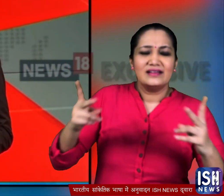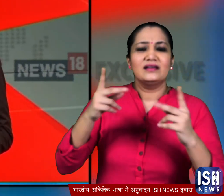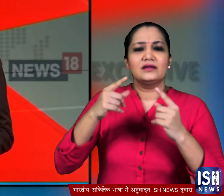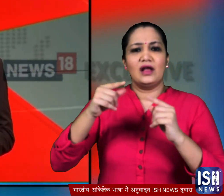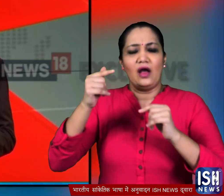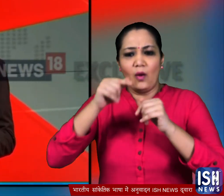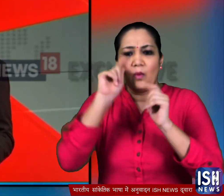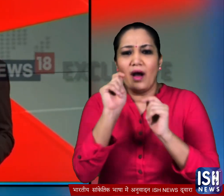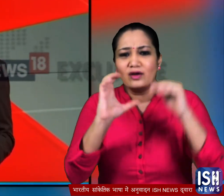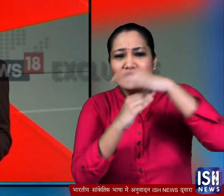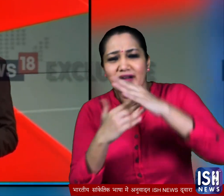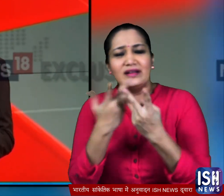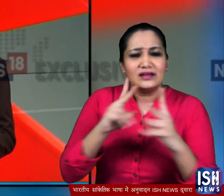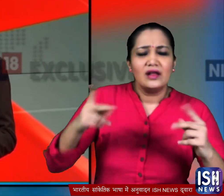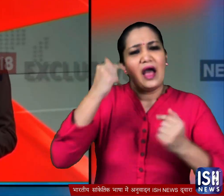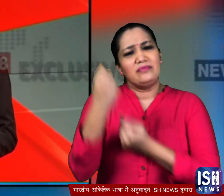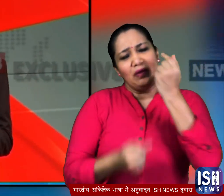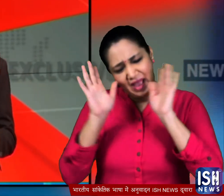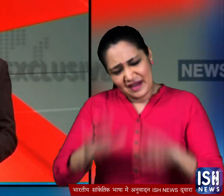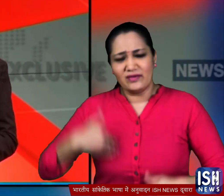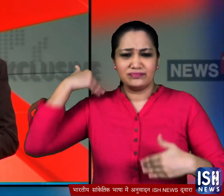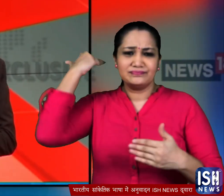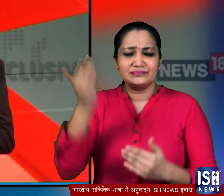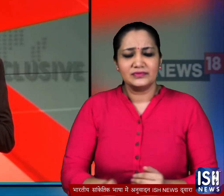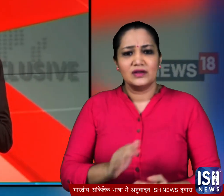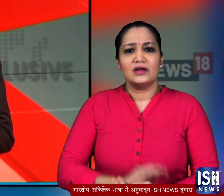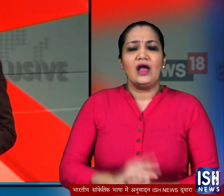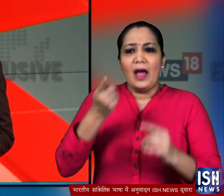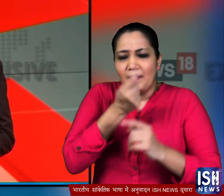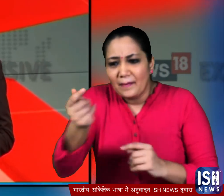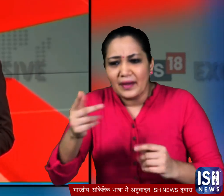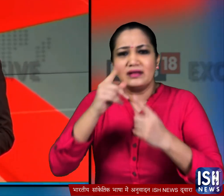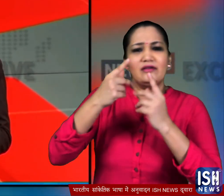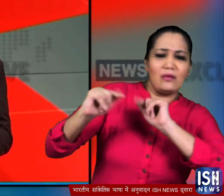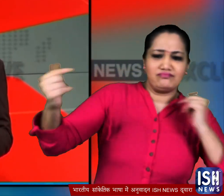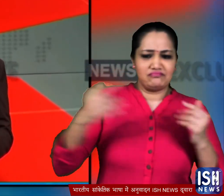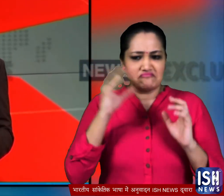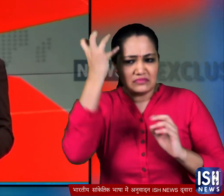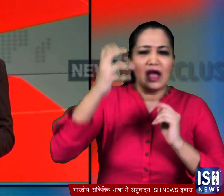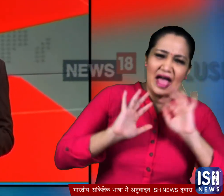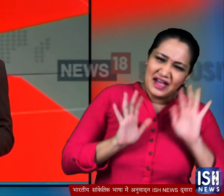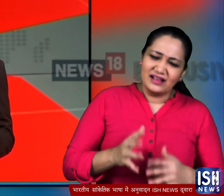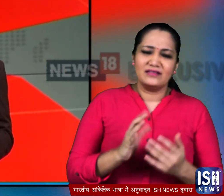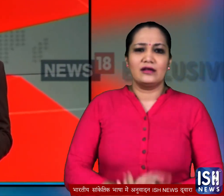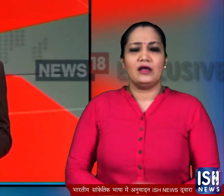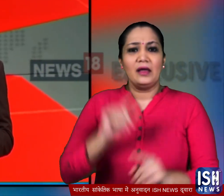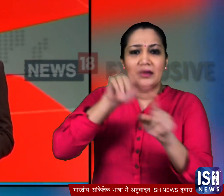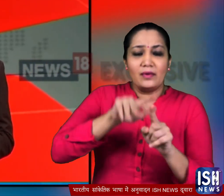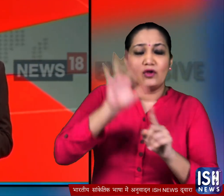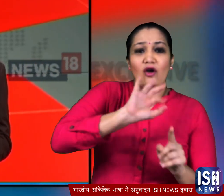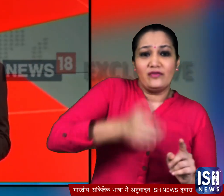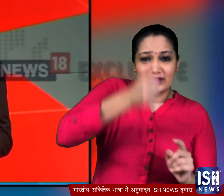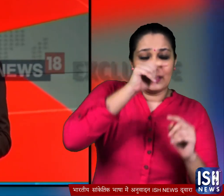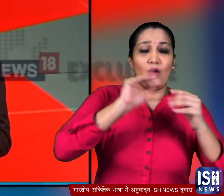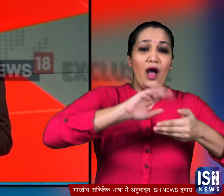पर सवाल उठाना और सियासत होना आम बात है, जहां ठेका देने में भेदभाव के आरोप भी लगते हैं। लेकिन इस मुद्दे पर नगर पालिका अध्यक्ष के पति